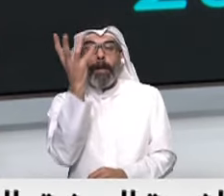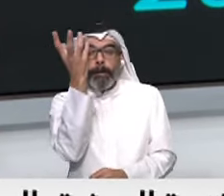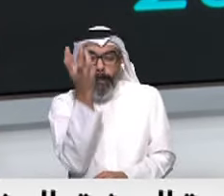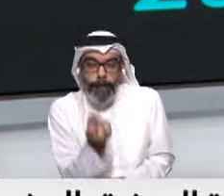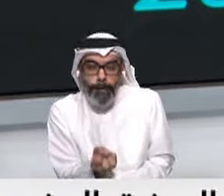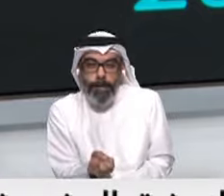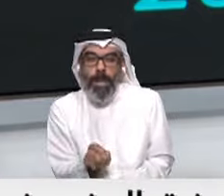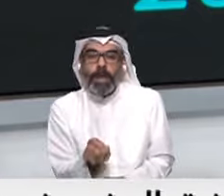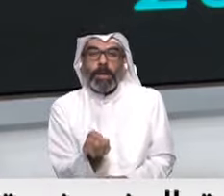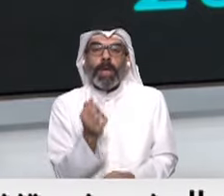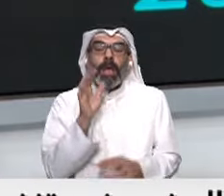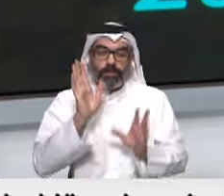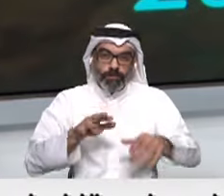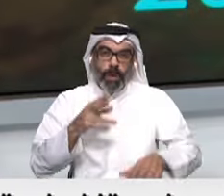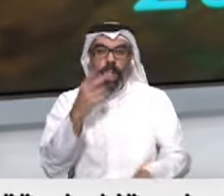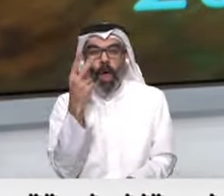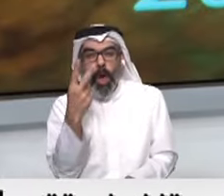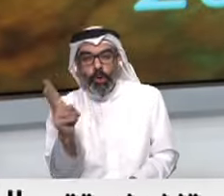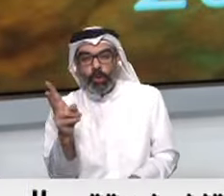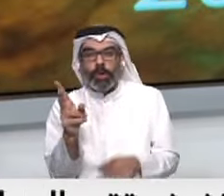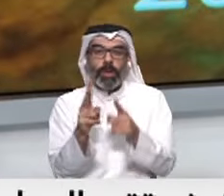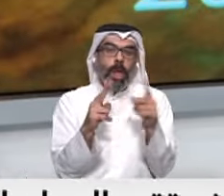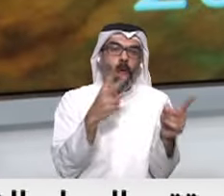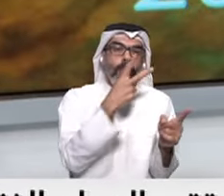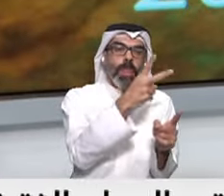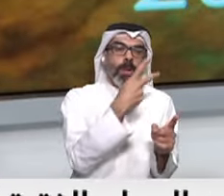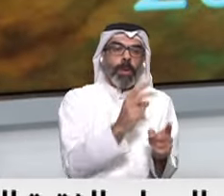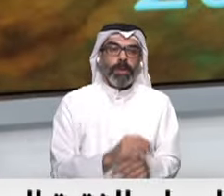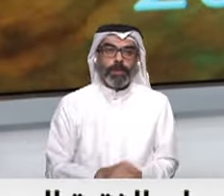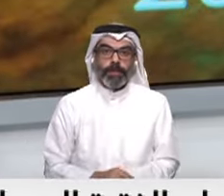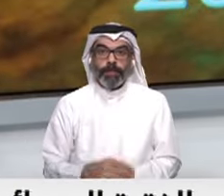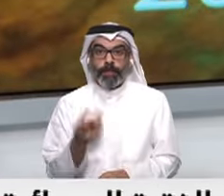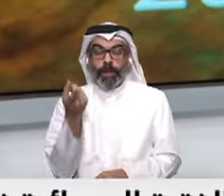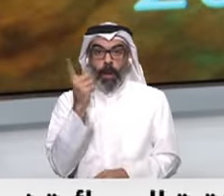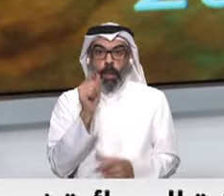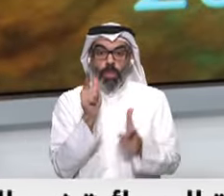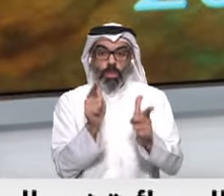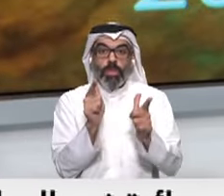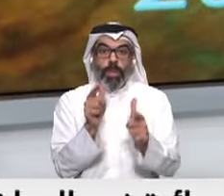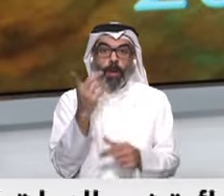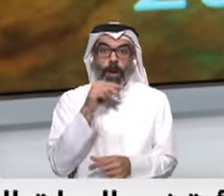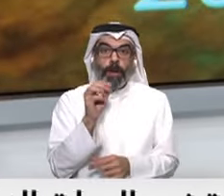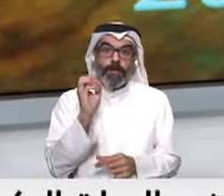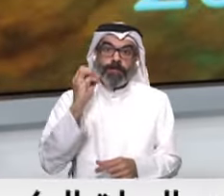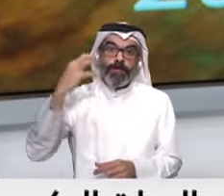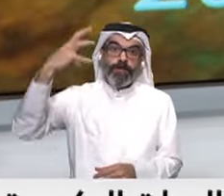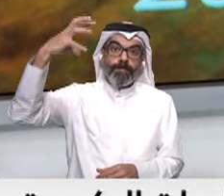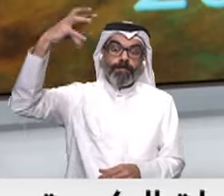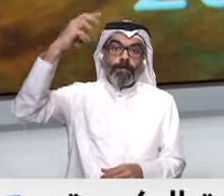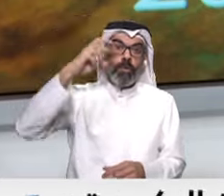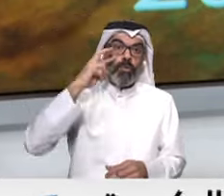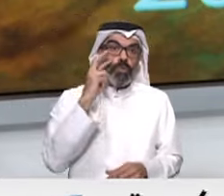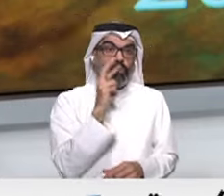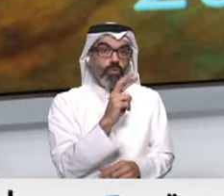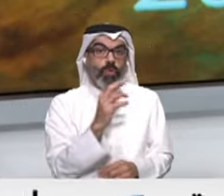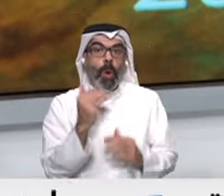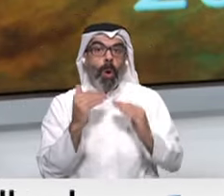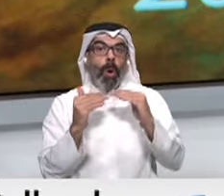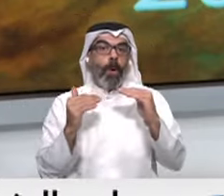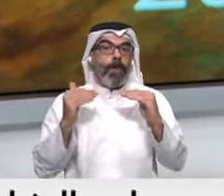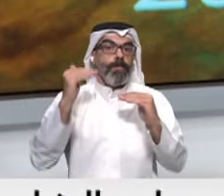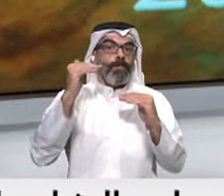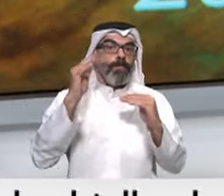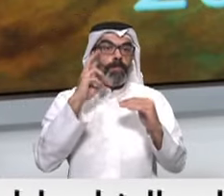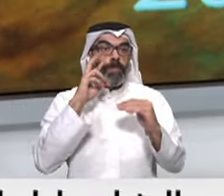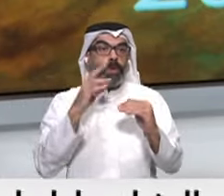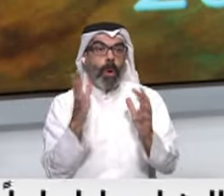21 و 22 درجه مئويه منتصف نهار يوم الغد الرياح راح تكون متقلبه الاتجاه ما بين كوس الى شوي